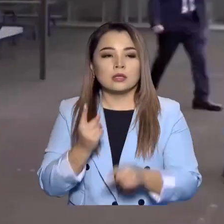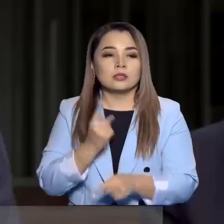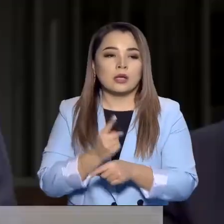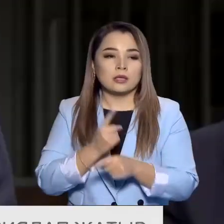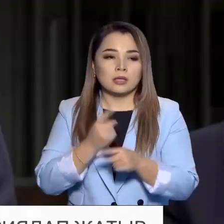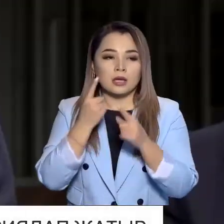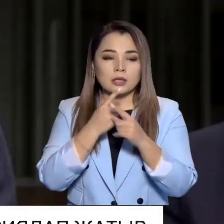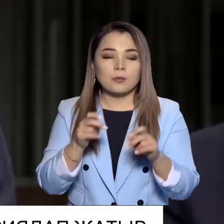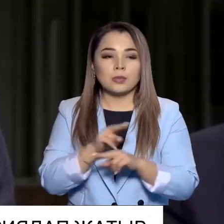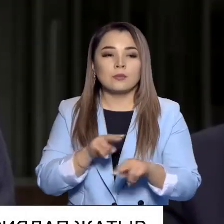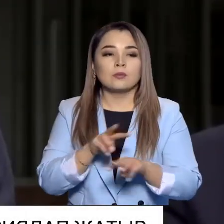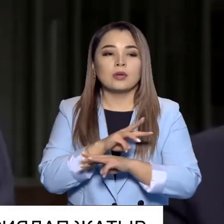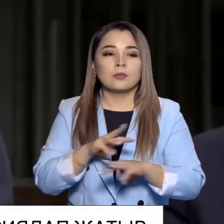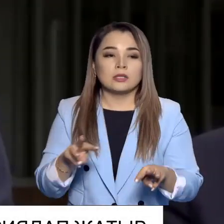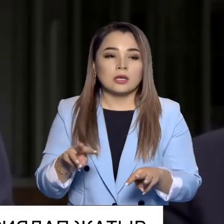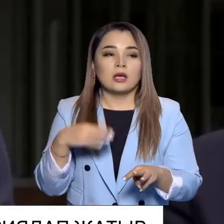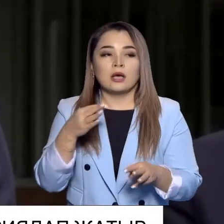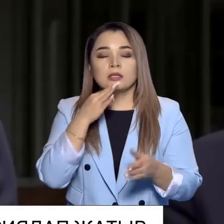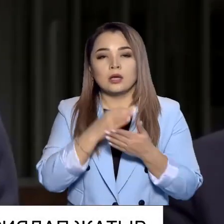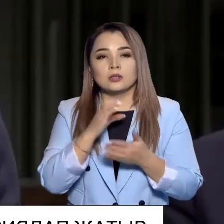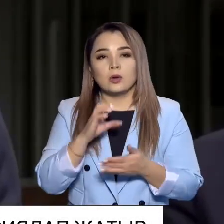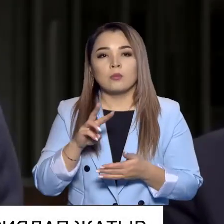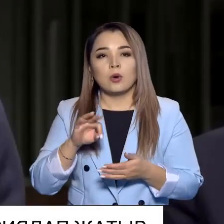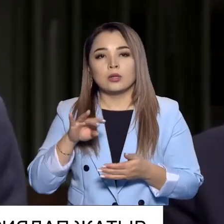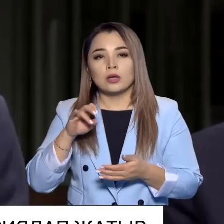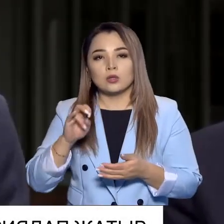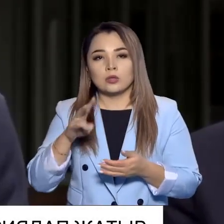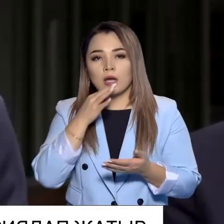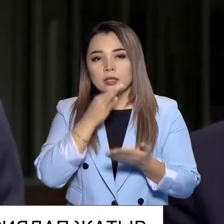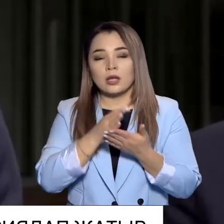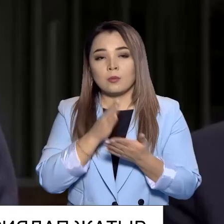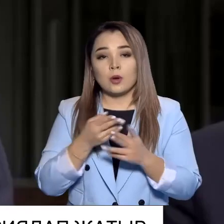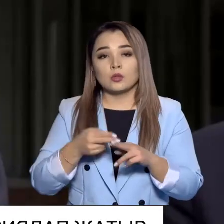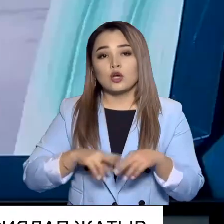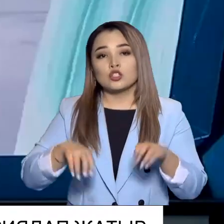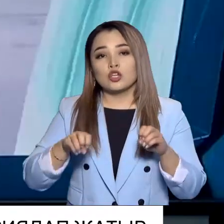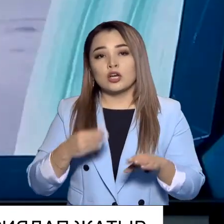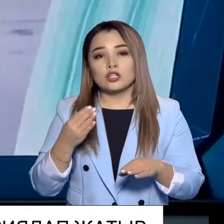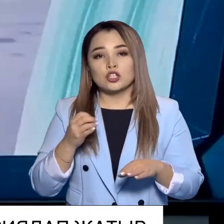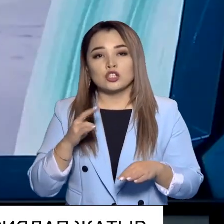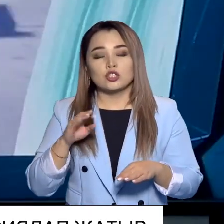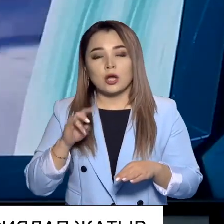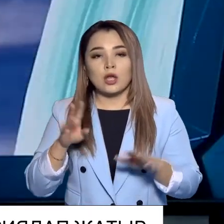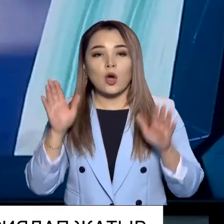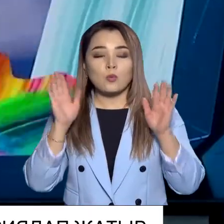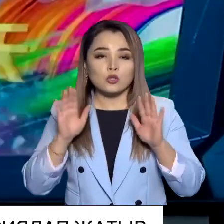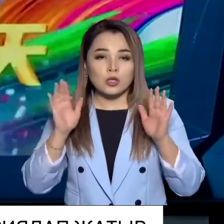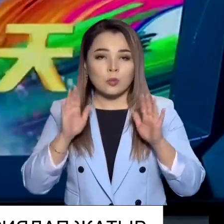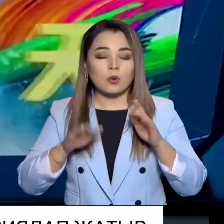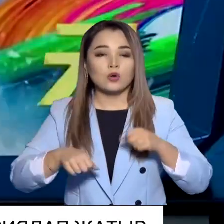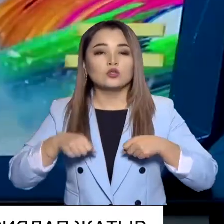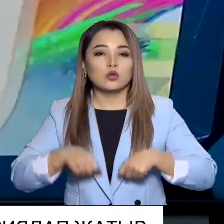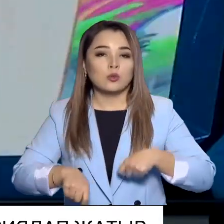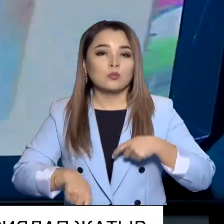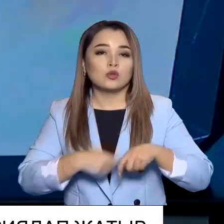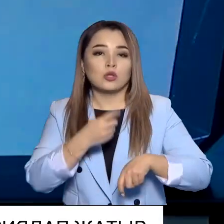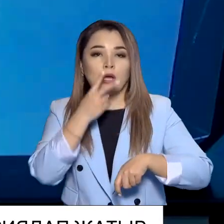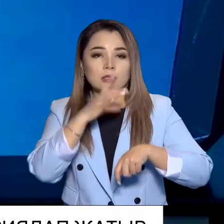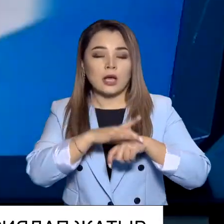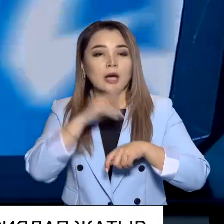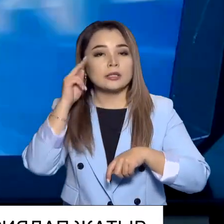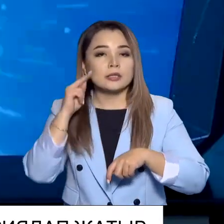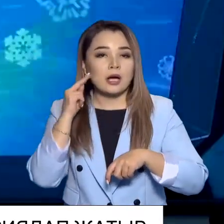Мұны елдің премьер-министрі Скотт Моррисон мәлімдеді. Канберра мұндай шешімді Шыңжаңда мұсылмандардың құқығы бұзылған үшін және